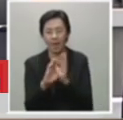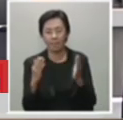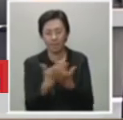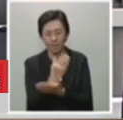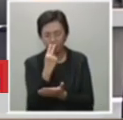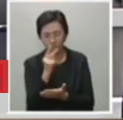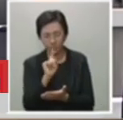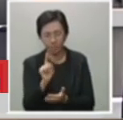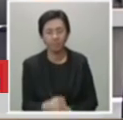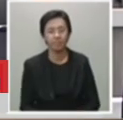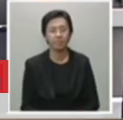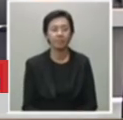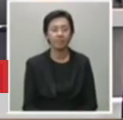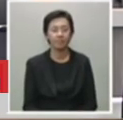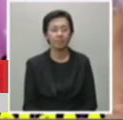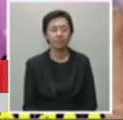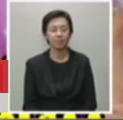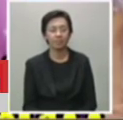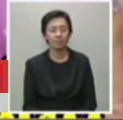ต่อไปฮะ